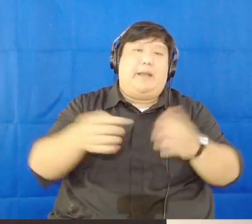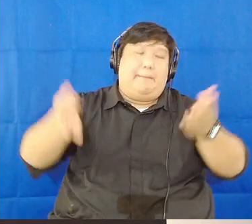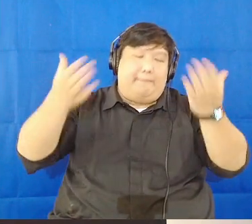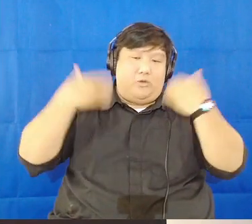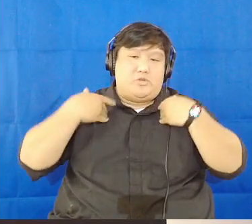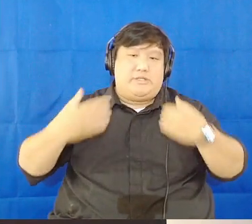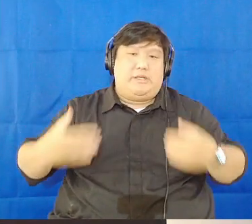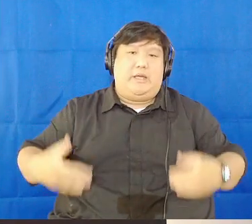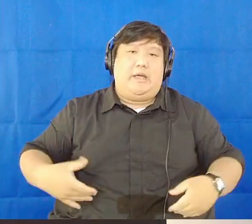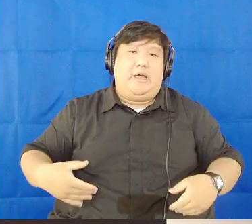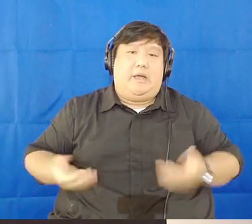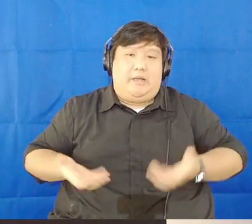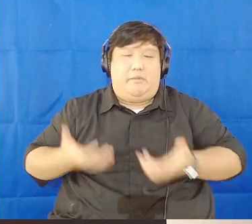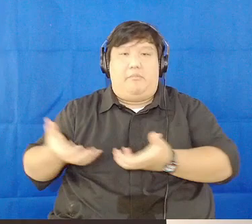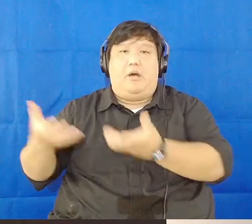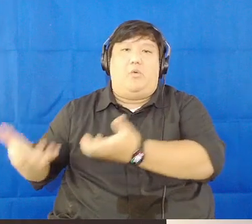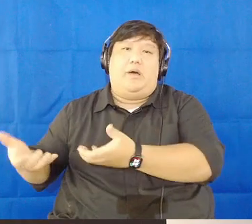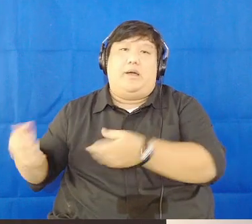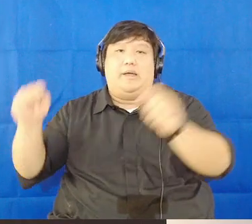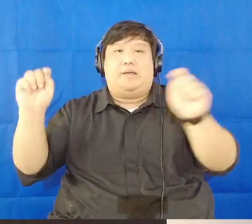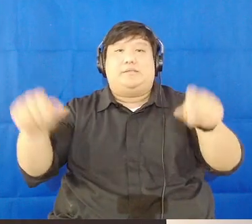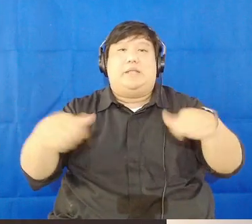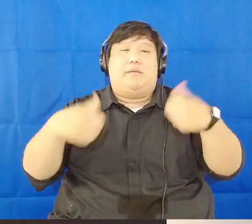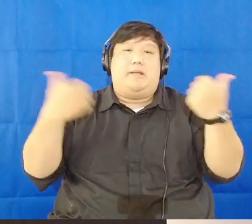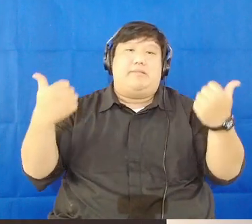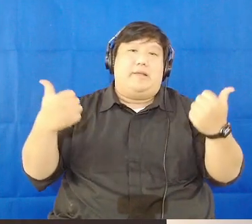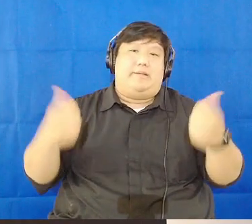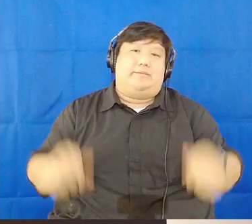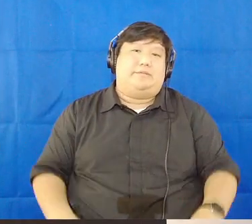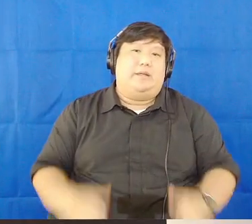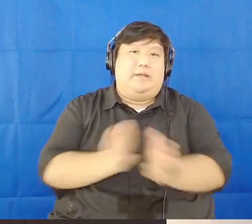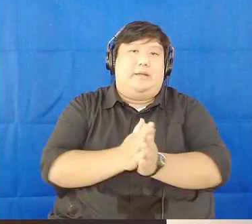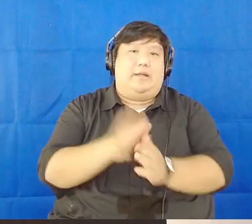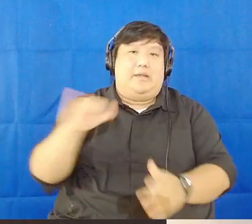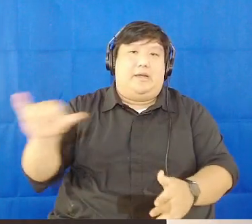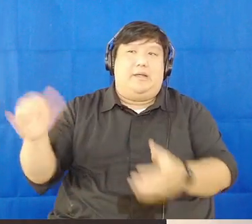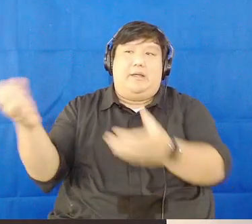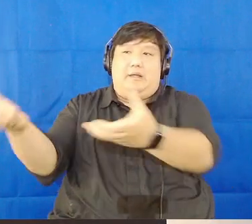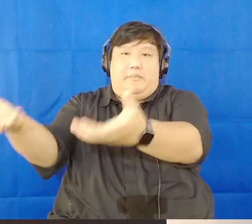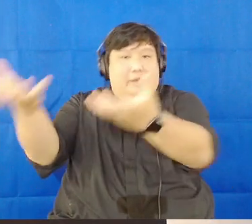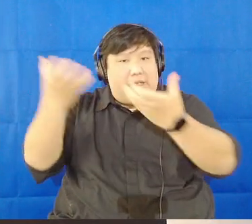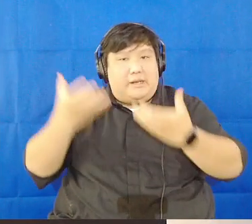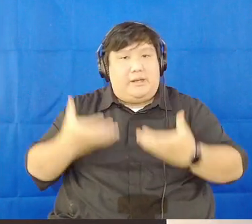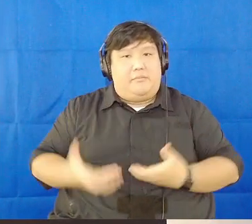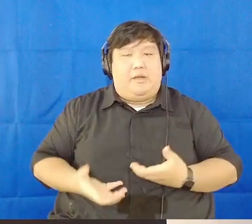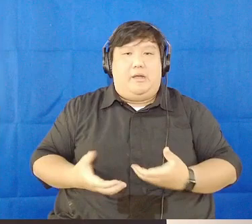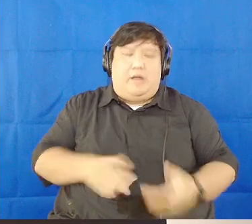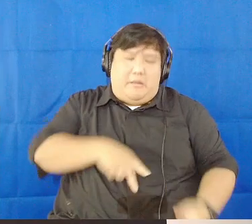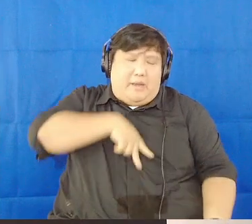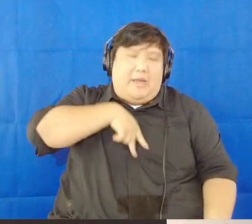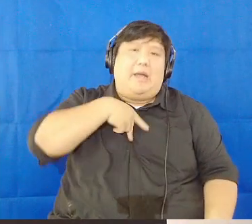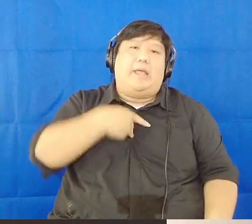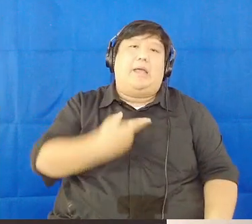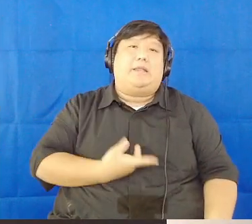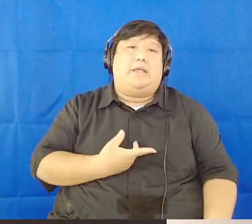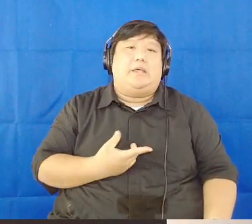keselamatan. Dan yang menerima, yang menghayati itu, maka artinya juga menerima